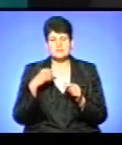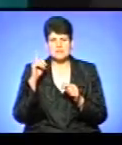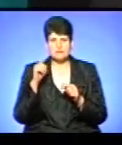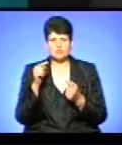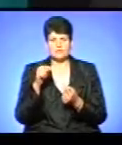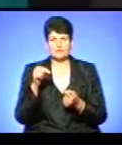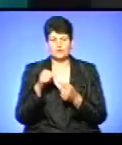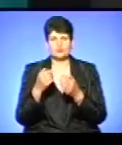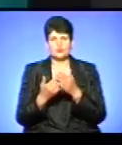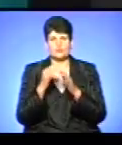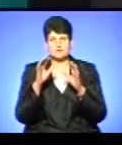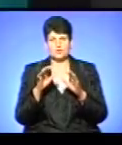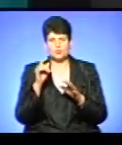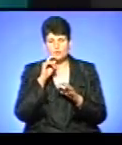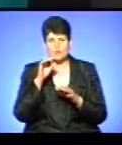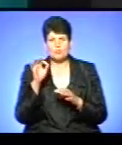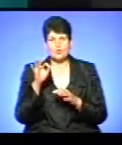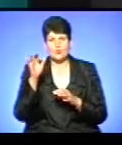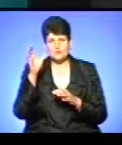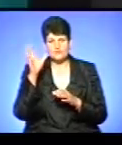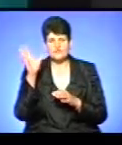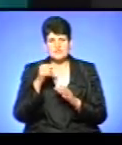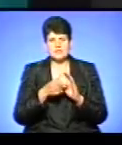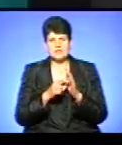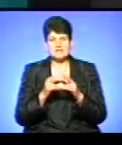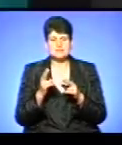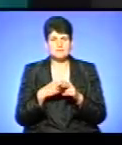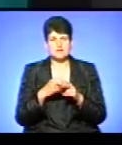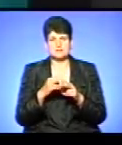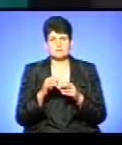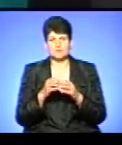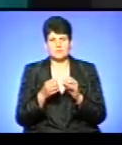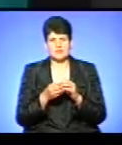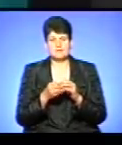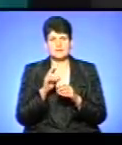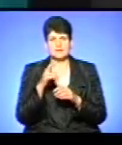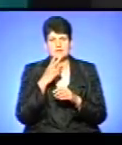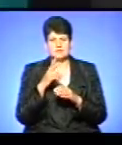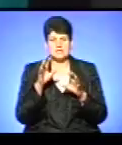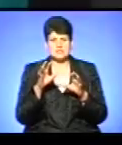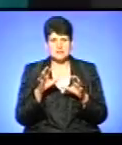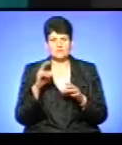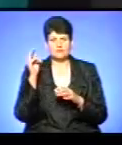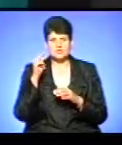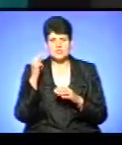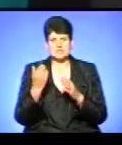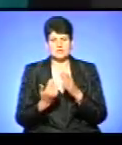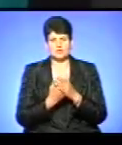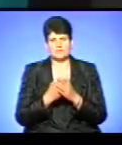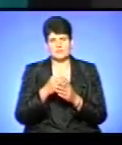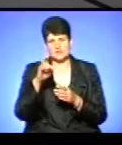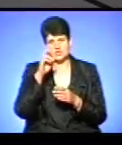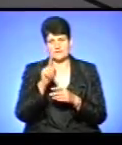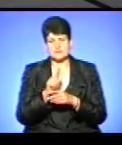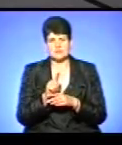відповідно до нового закону України про освіту, всі перші класи без винятку, незважаючи на статус і на профіль, вчаться за новим держстандартом.